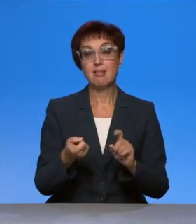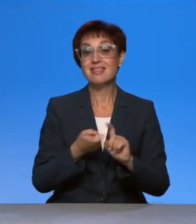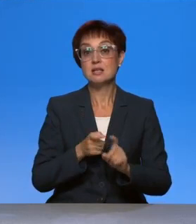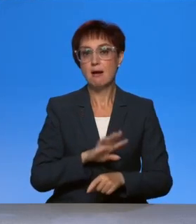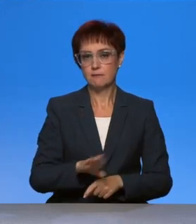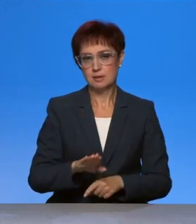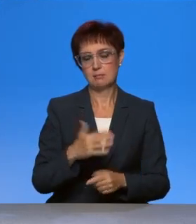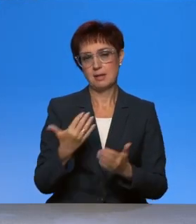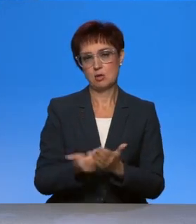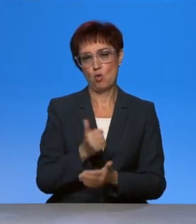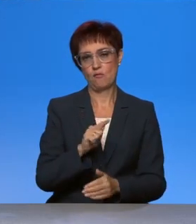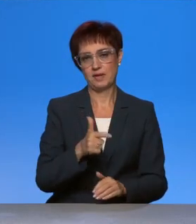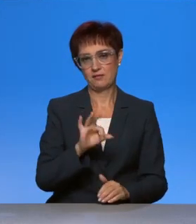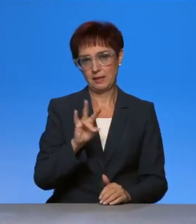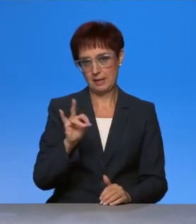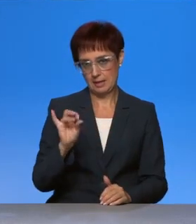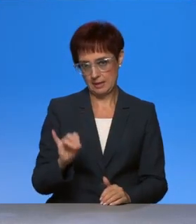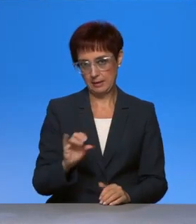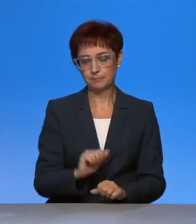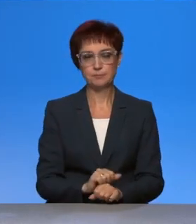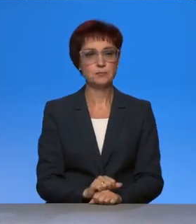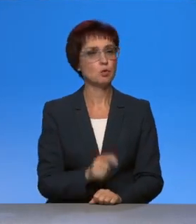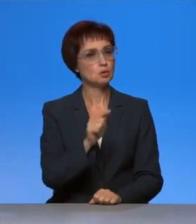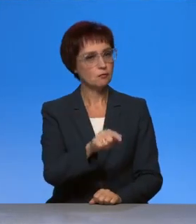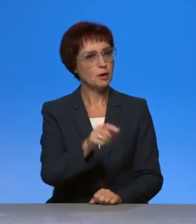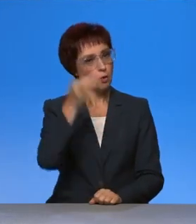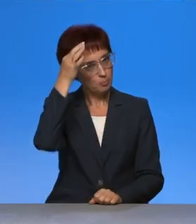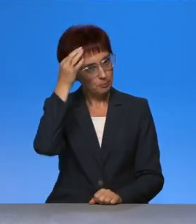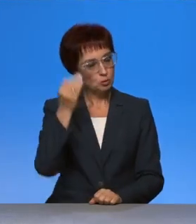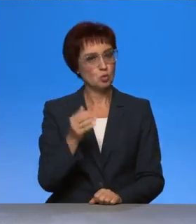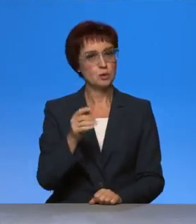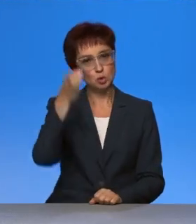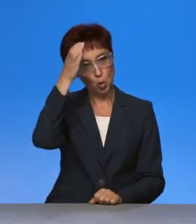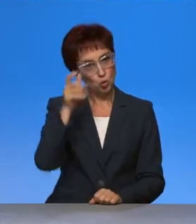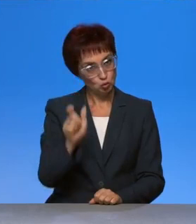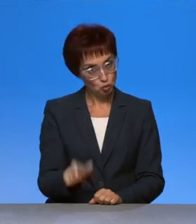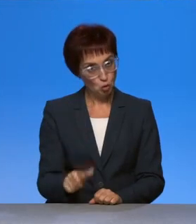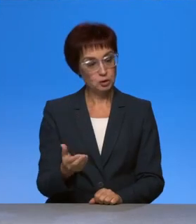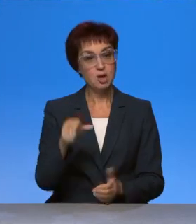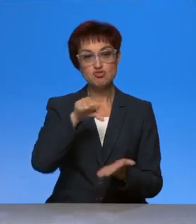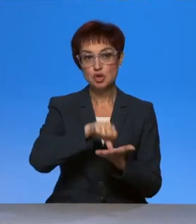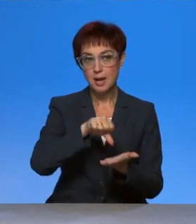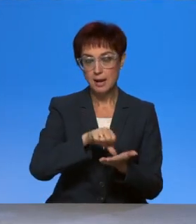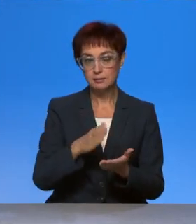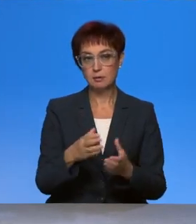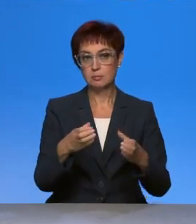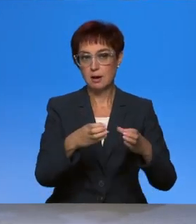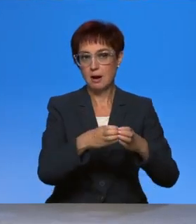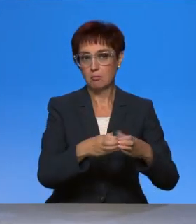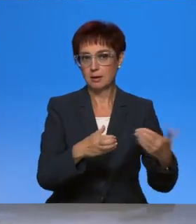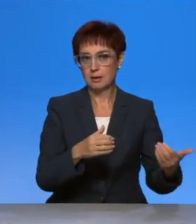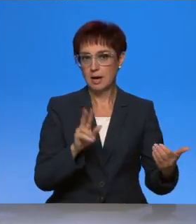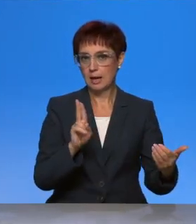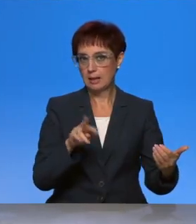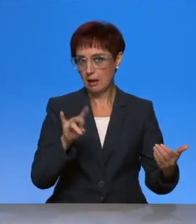что касается общественного устройства, вы упомянули, что Николай Николаевич не стал частью клана, да, членом клана, но был к этому близок. Там